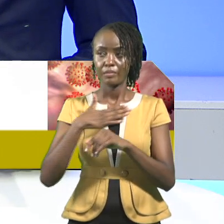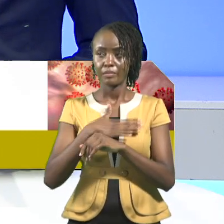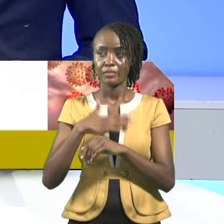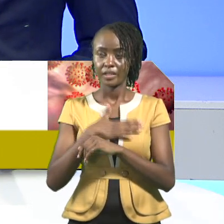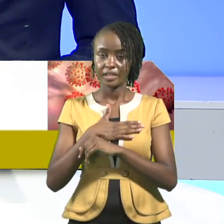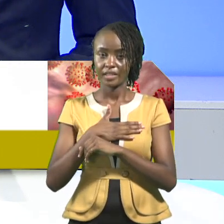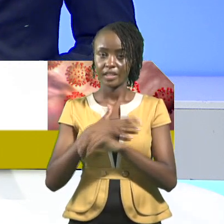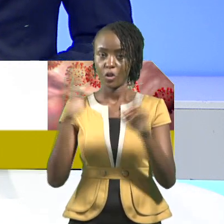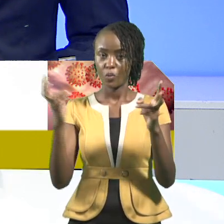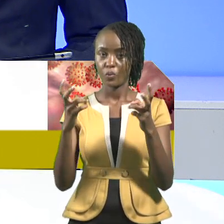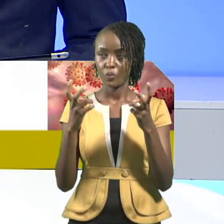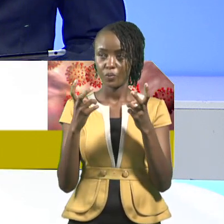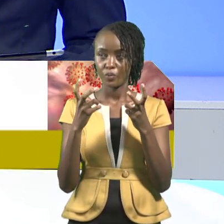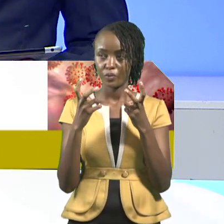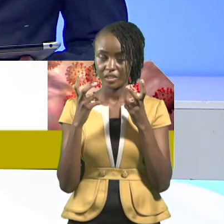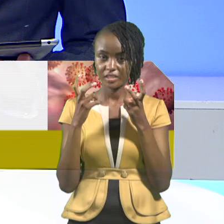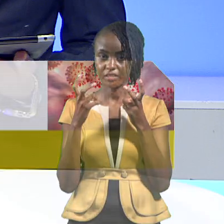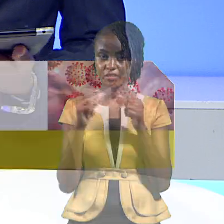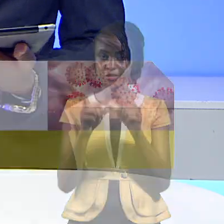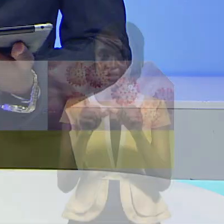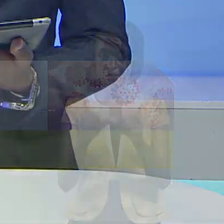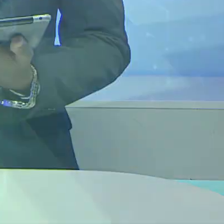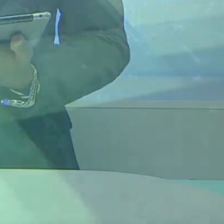ila usikibonyeze.